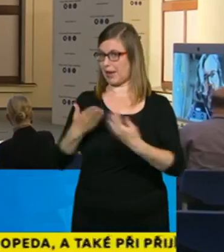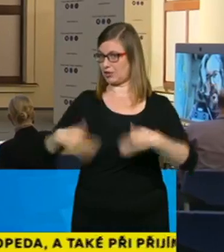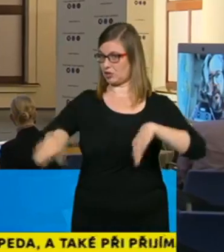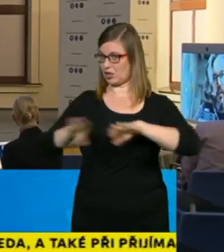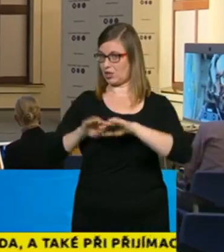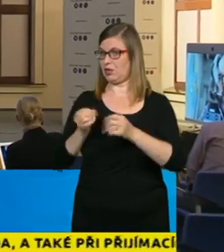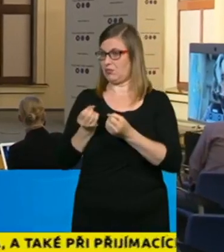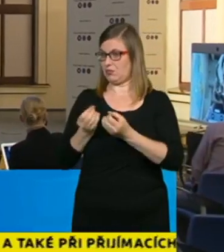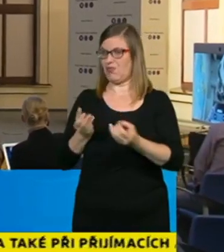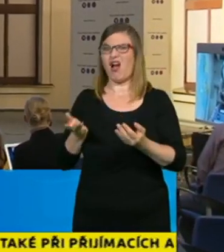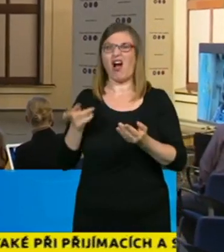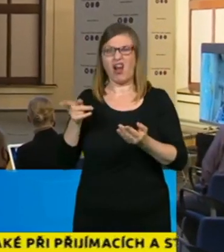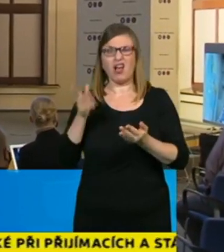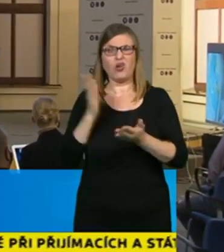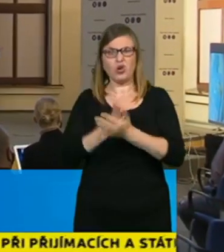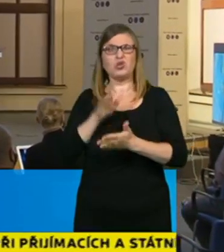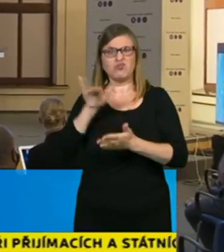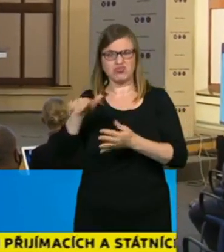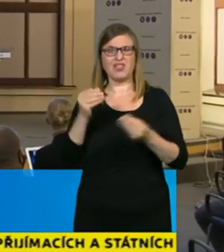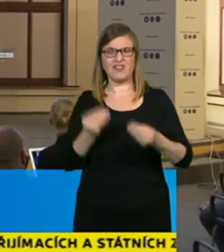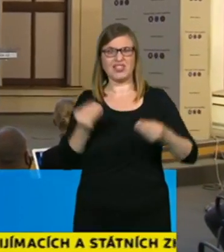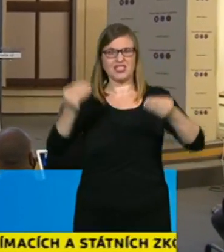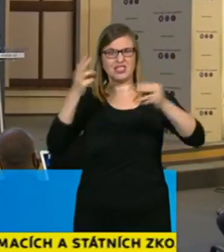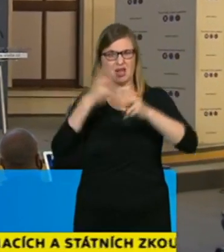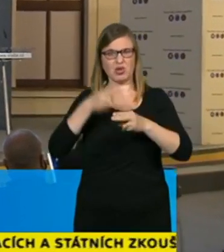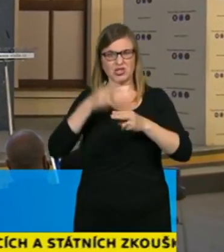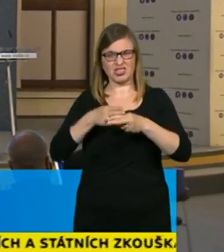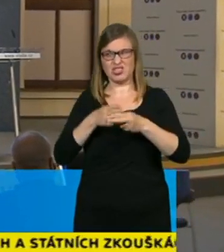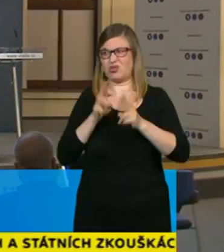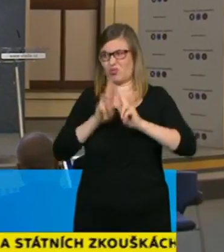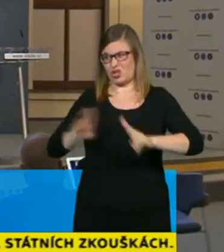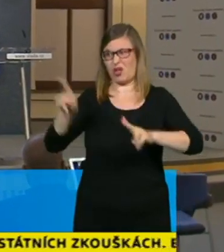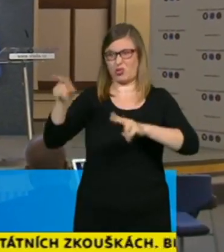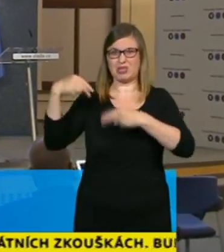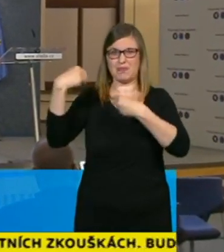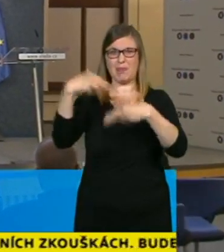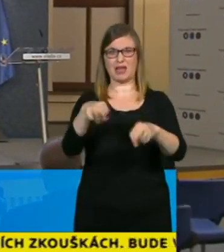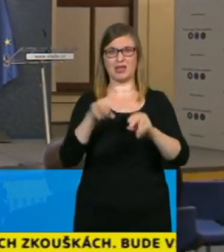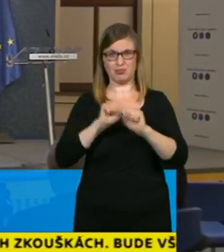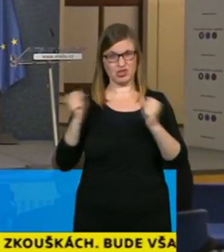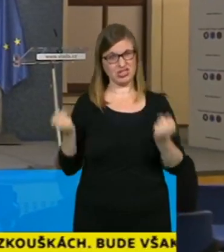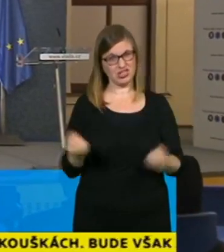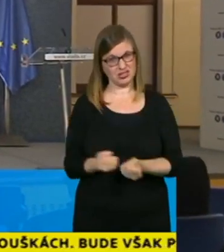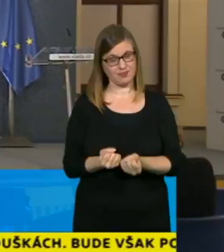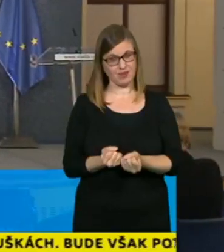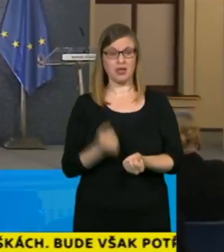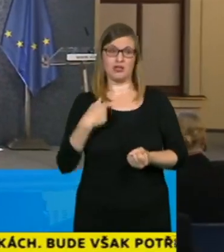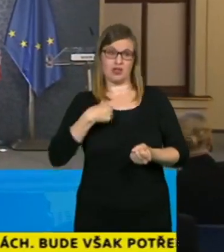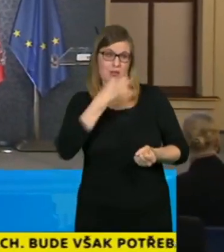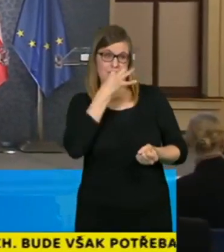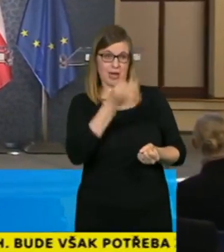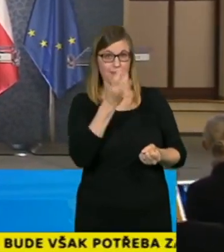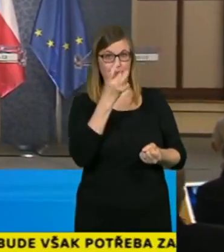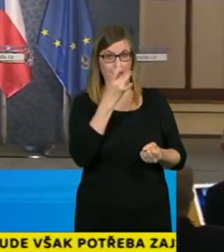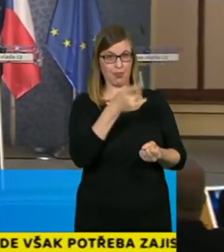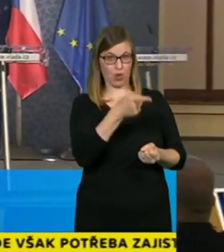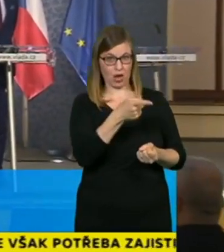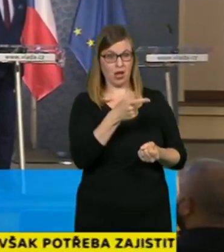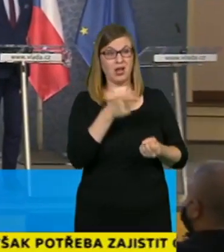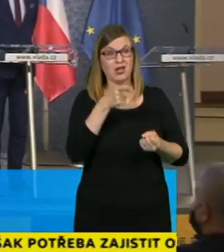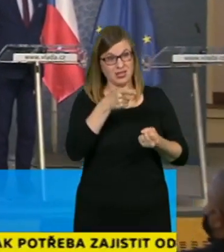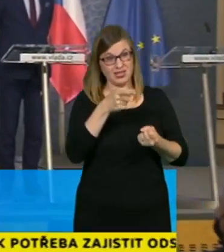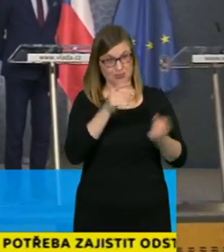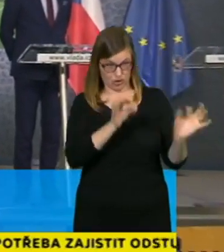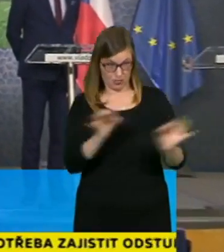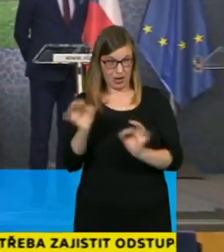dostalo zase přes jedničku. To znamená, že možná budou muset se zpřísňovat, tak jak jsme třeba my připraveni na případné, na takovouhle podobnou